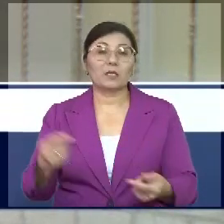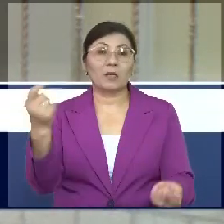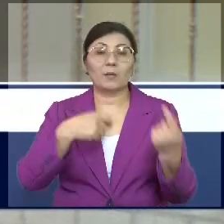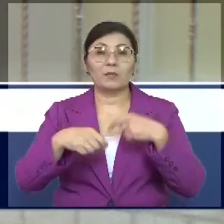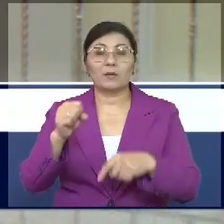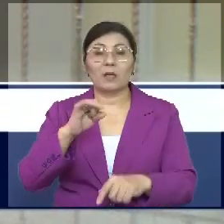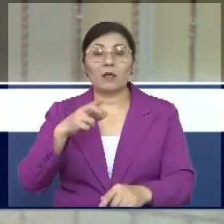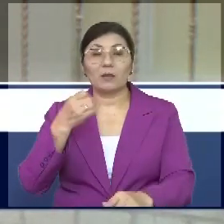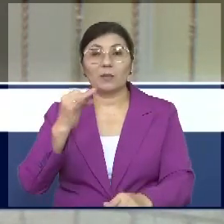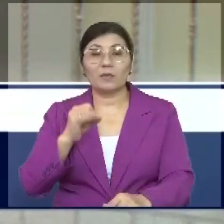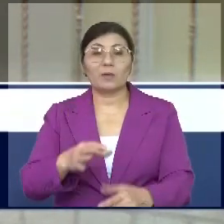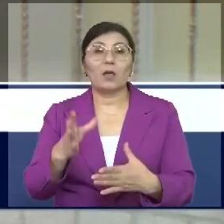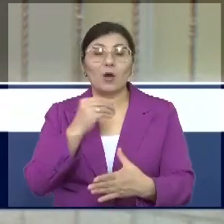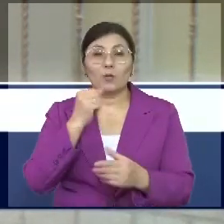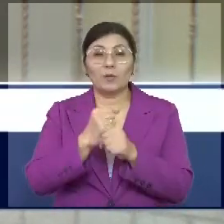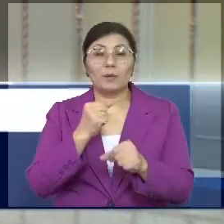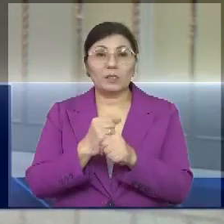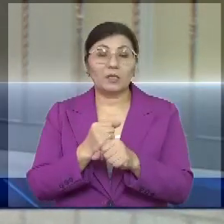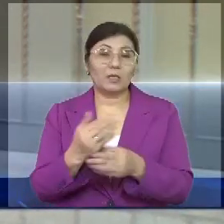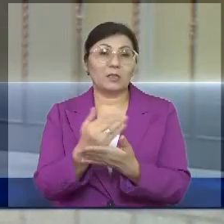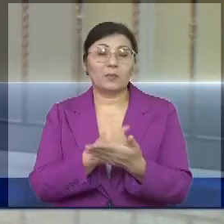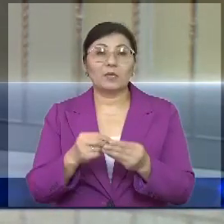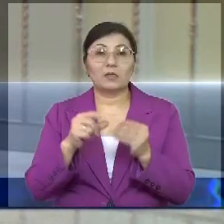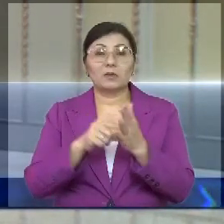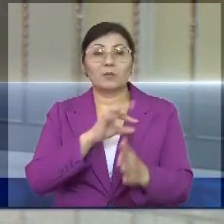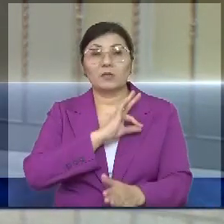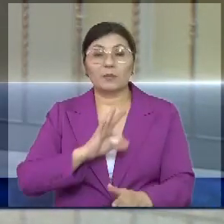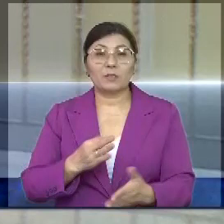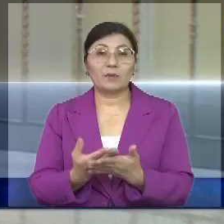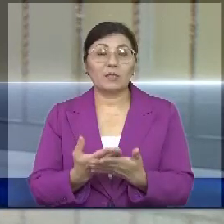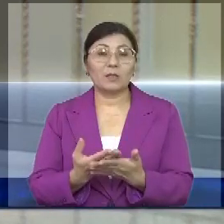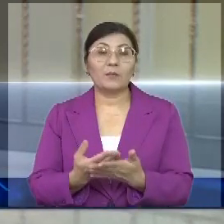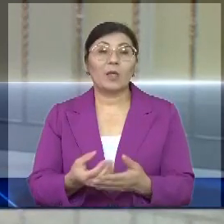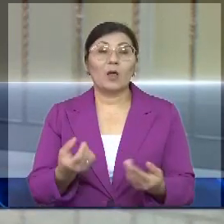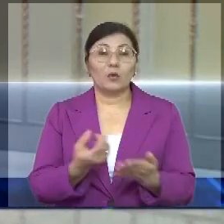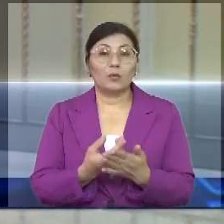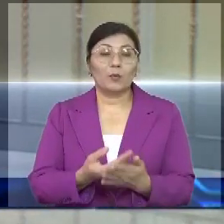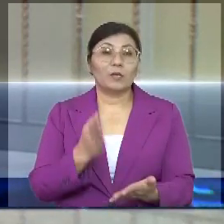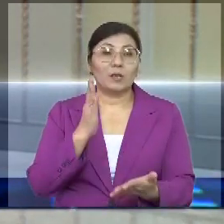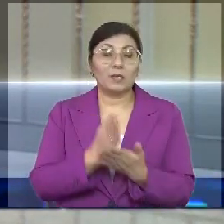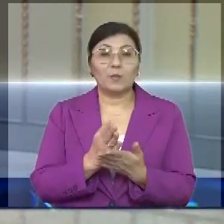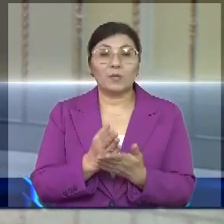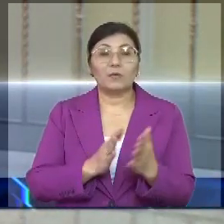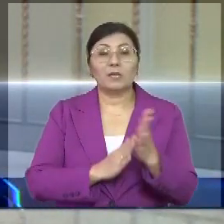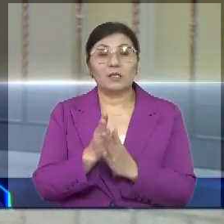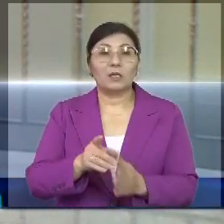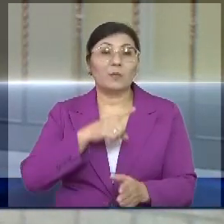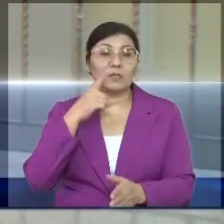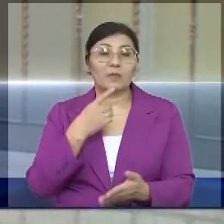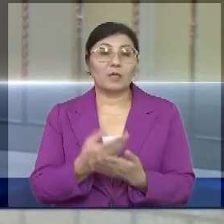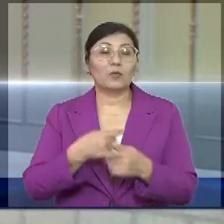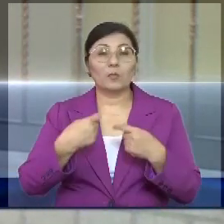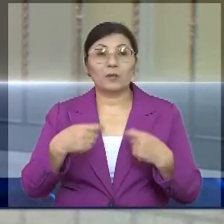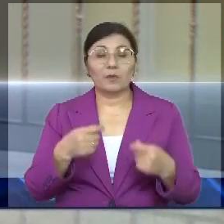успели собрать лишь 17%. на полях мы наблюдаем что зерновые успели прорасти если угроза что продавать в виде товара мы всё равно не сможем